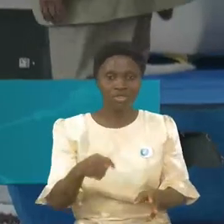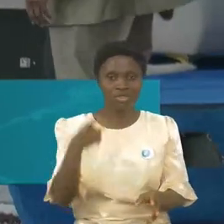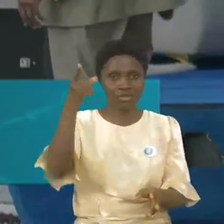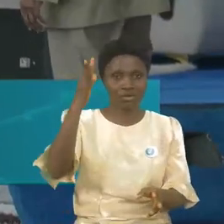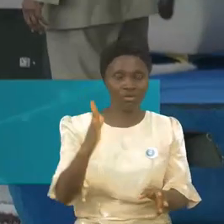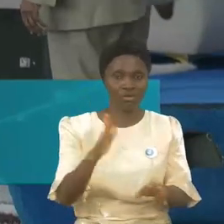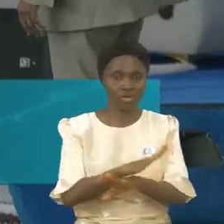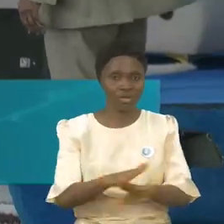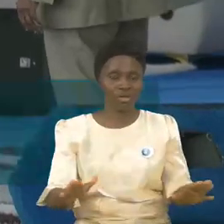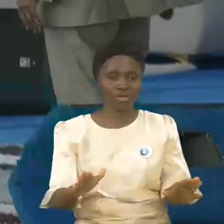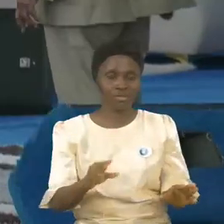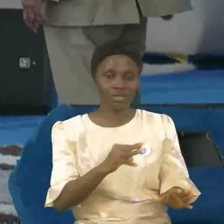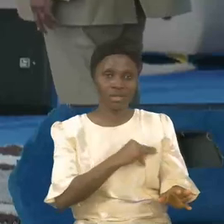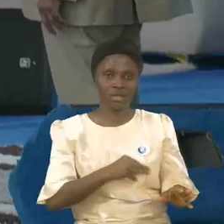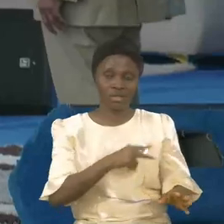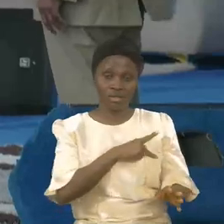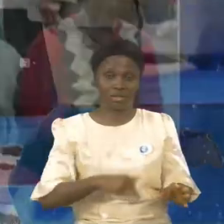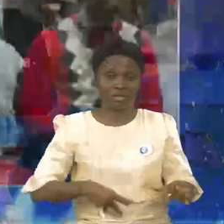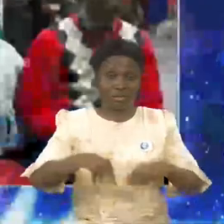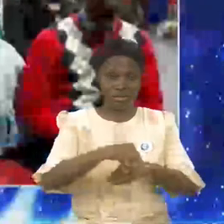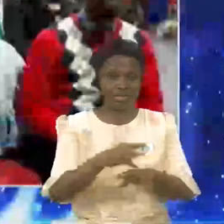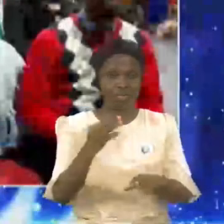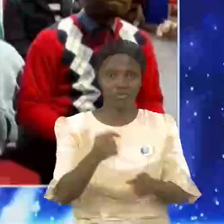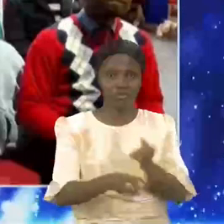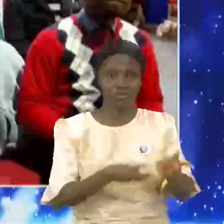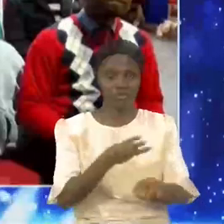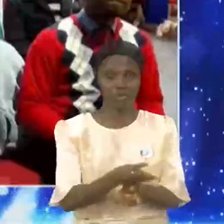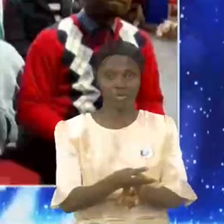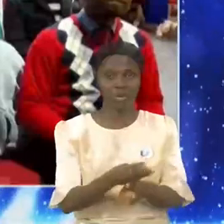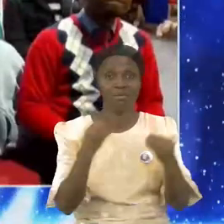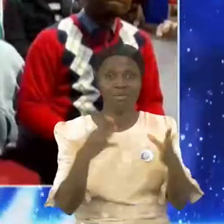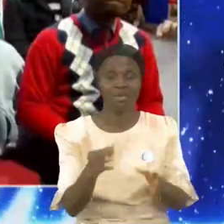monde les empires impies du monde plusieurs